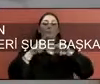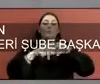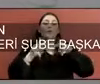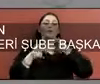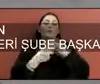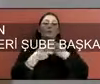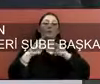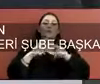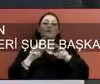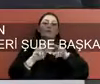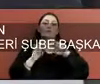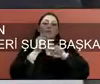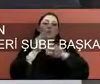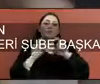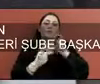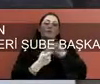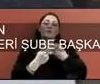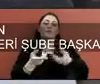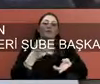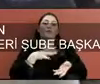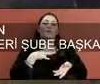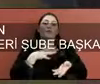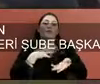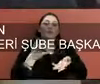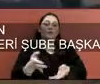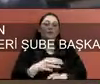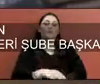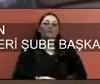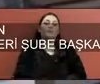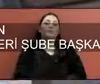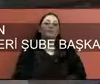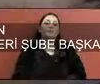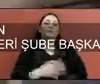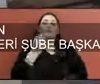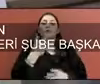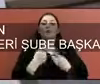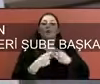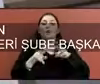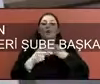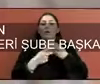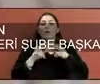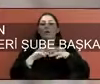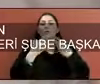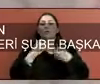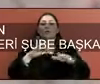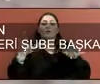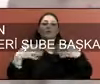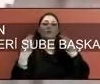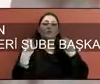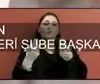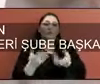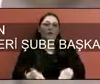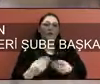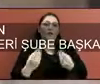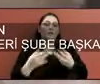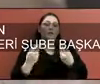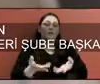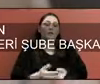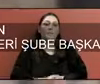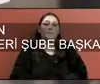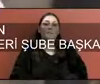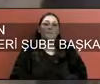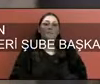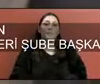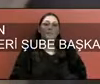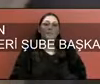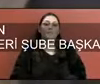görevi icra etti. Kendisi çok ciddi emekler sarf etti ve asıl işin meşakkatli kısmını aşmış